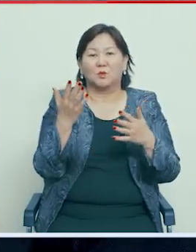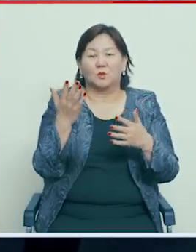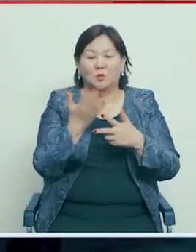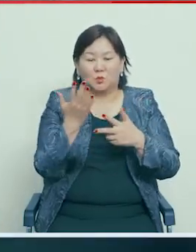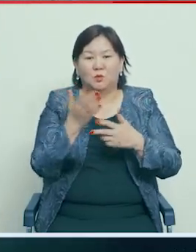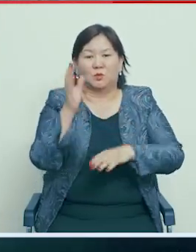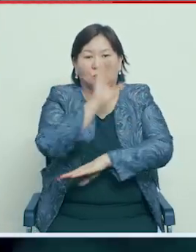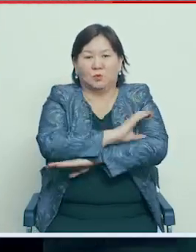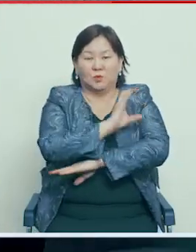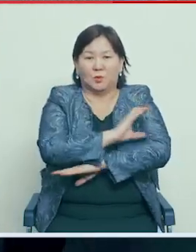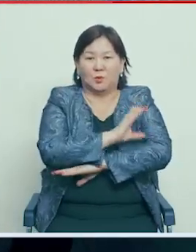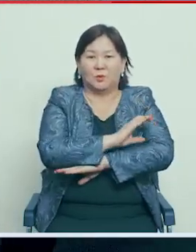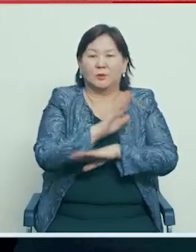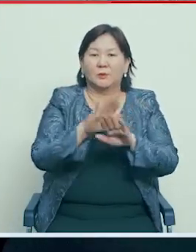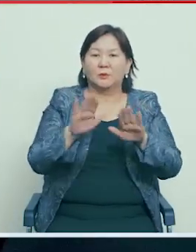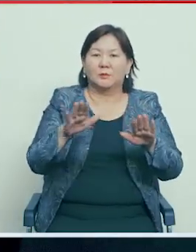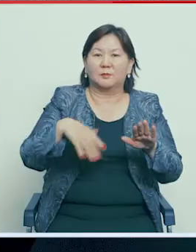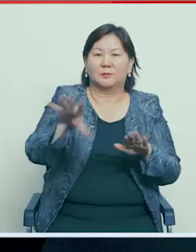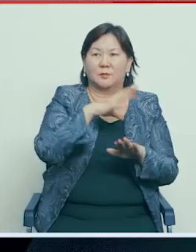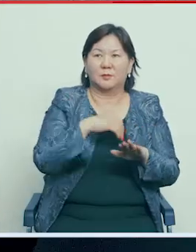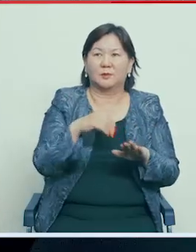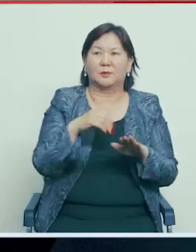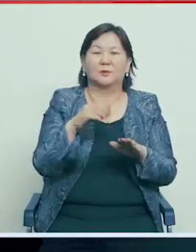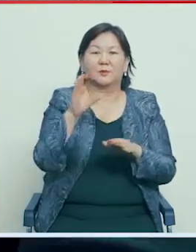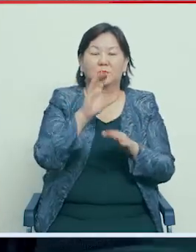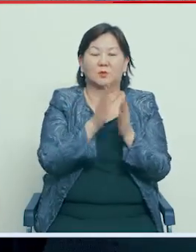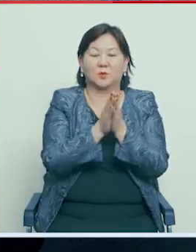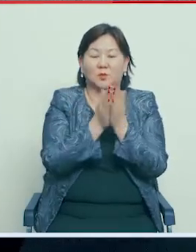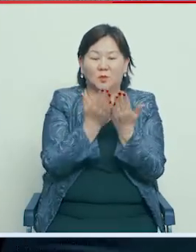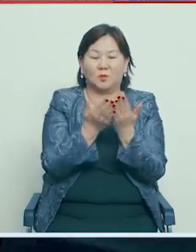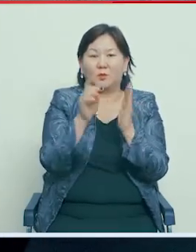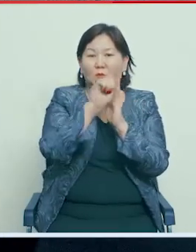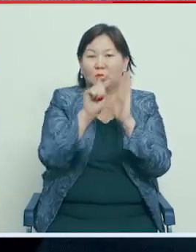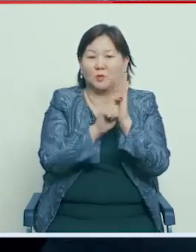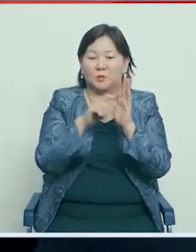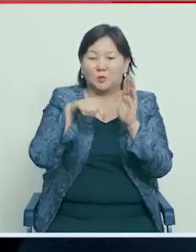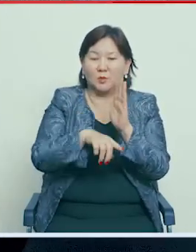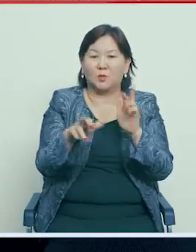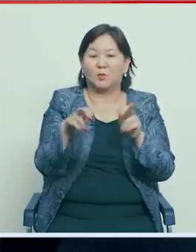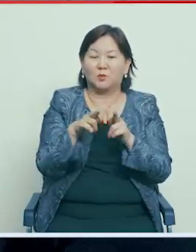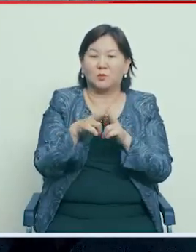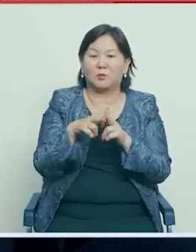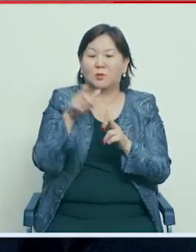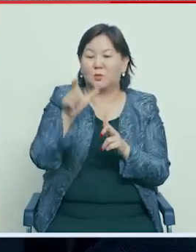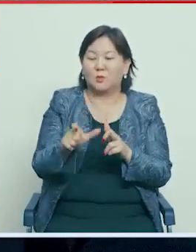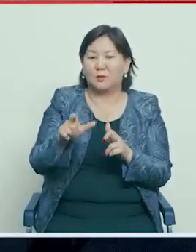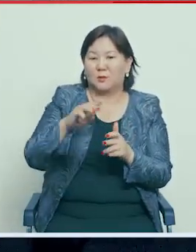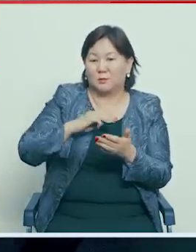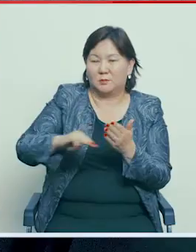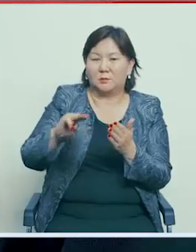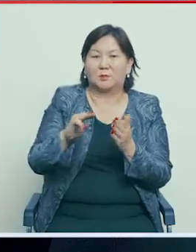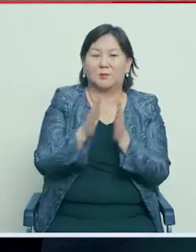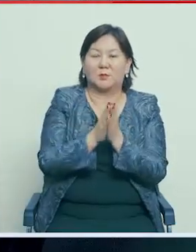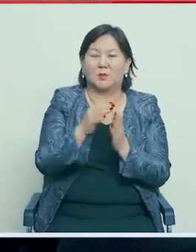сургуулийн хүүхдүүдэд бид нэр яг ингээд нөгөө сурах бичгийн хөтөлбөр дотлох хөгжлийн бэрхшээлтэй хүний талаарх юм уу хөгжлийн